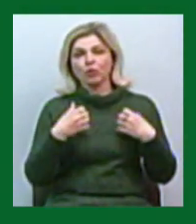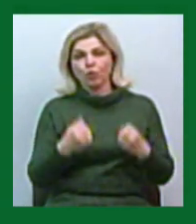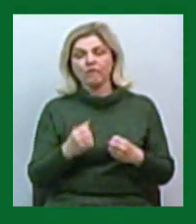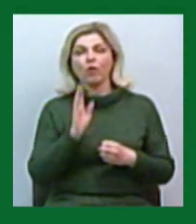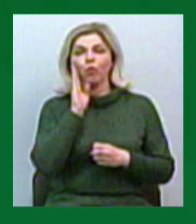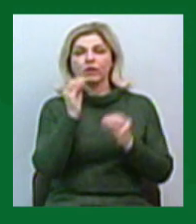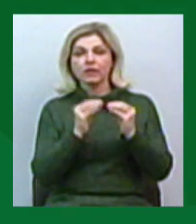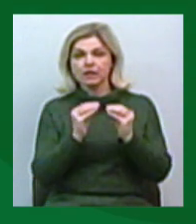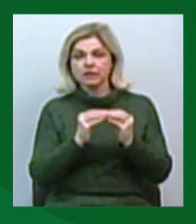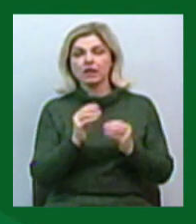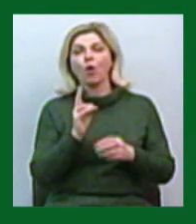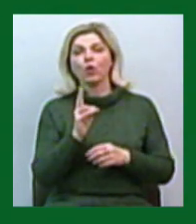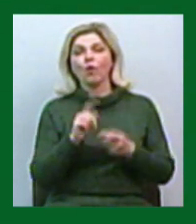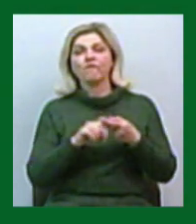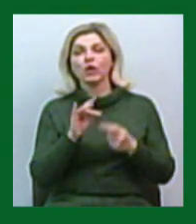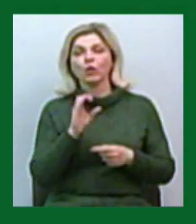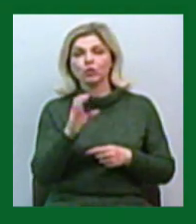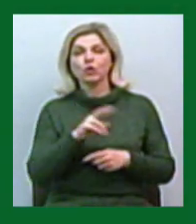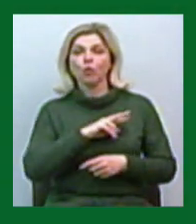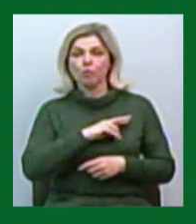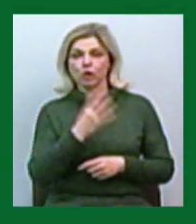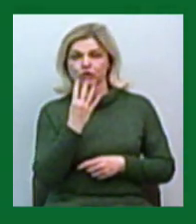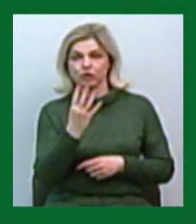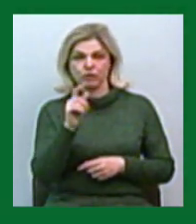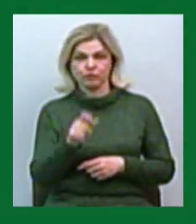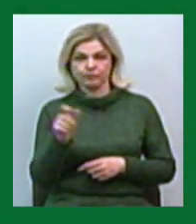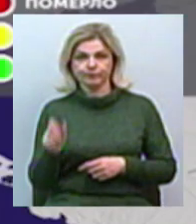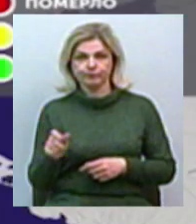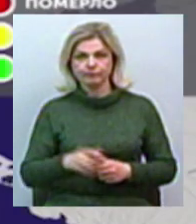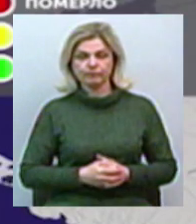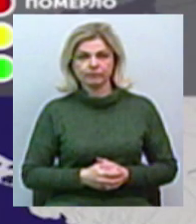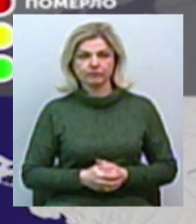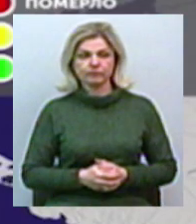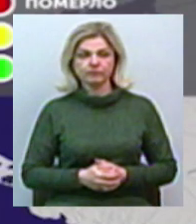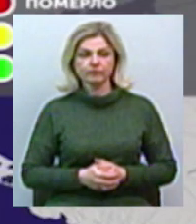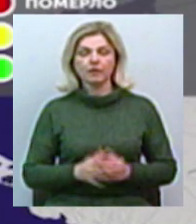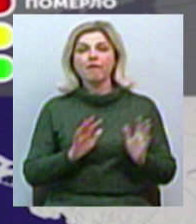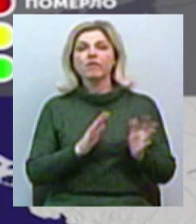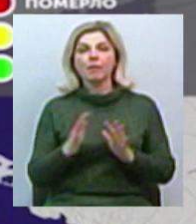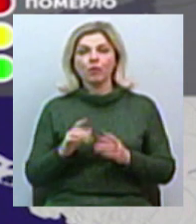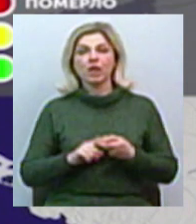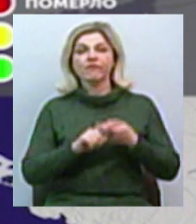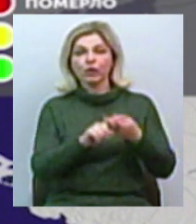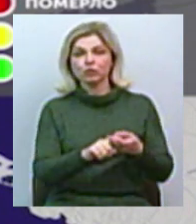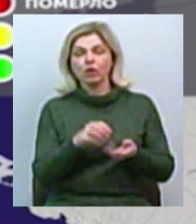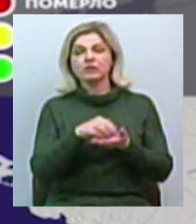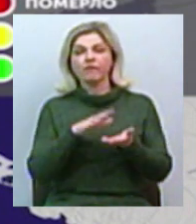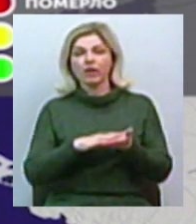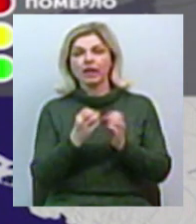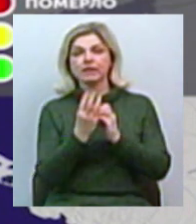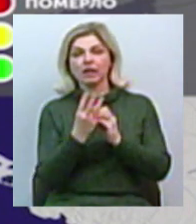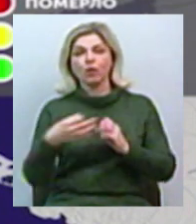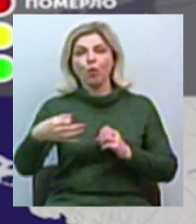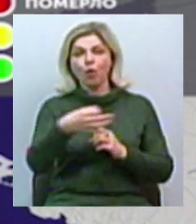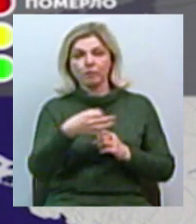від коронавірусу нового типу померли 4 українці. Випадки інфікування зафіксовано у 13